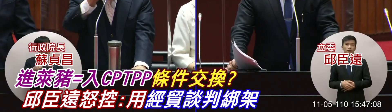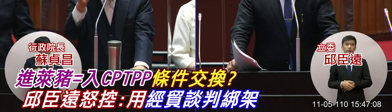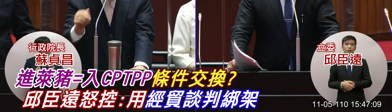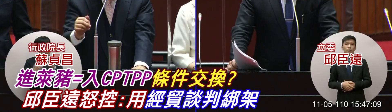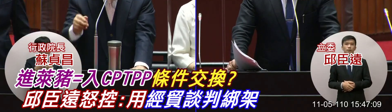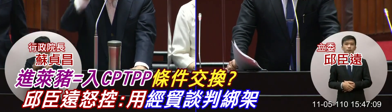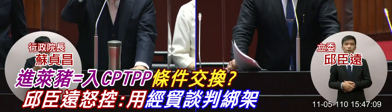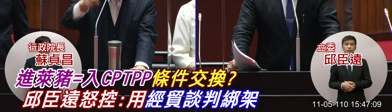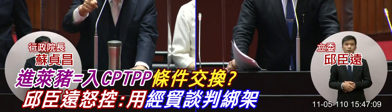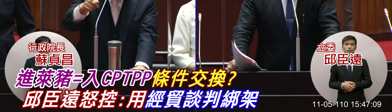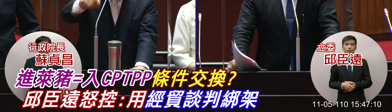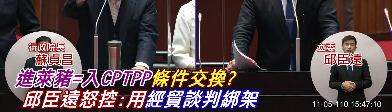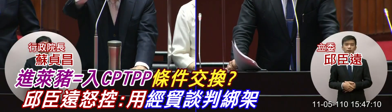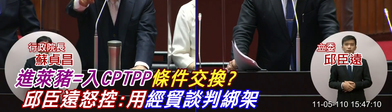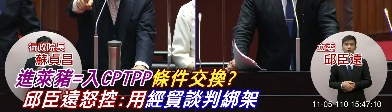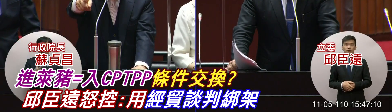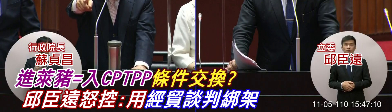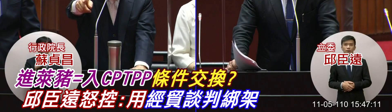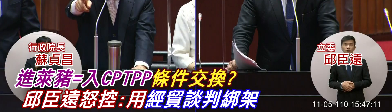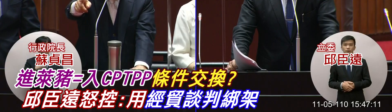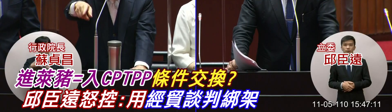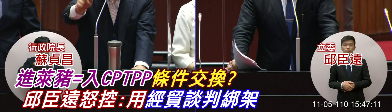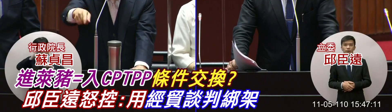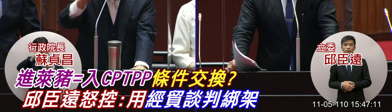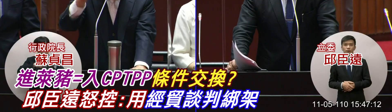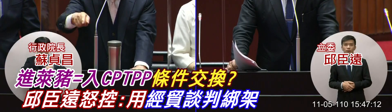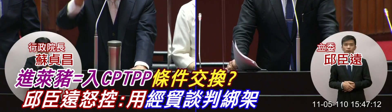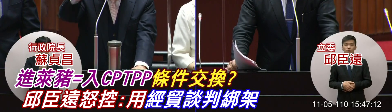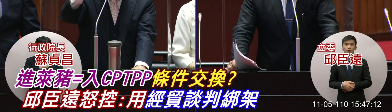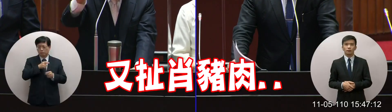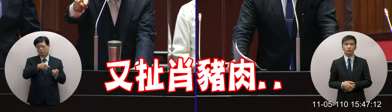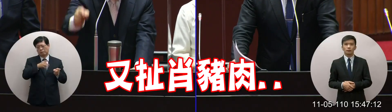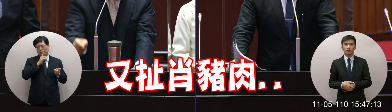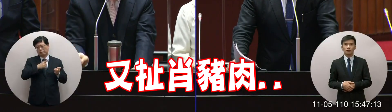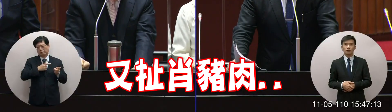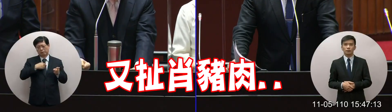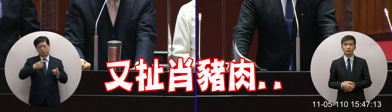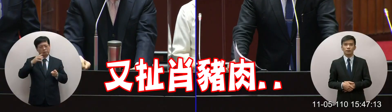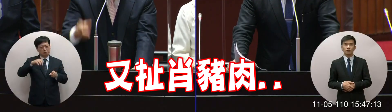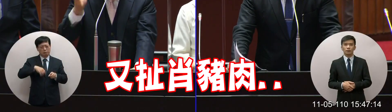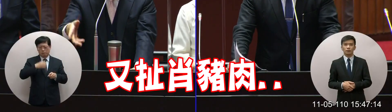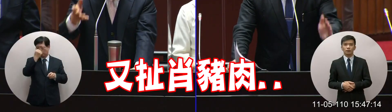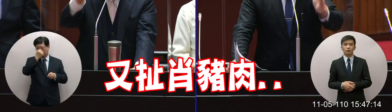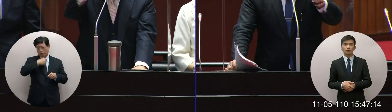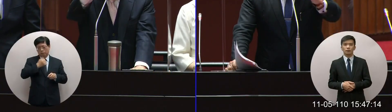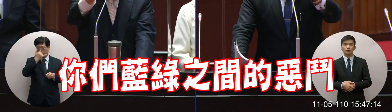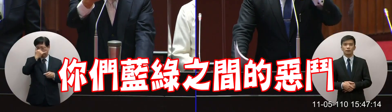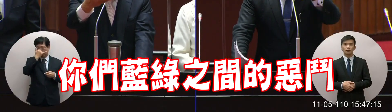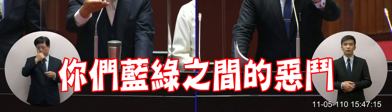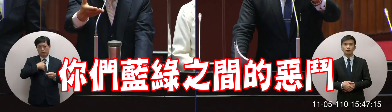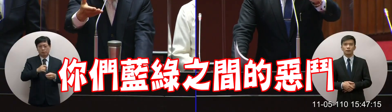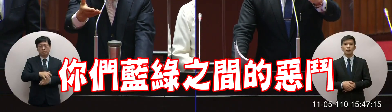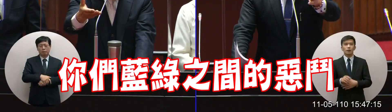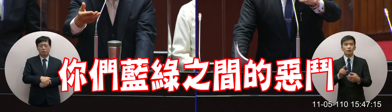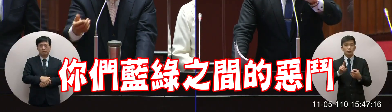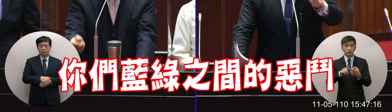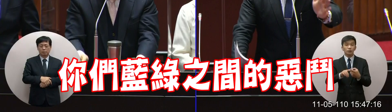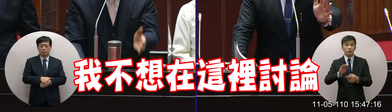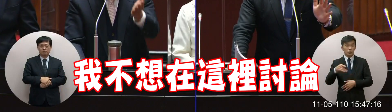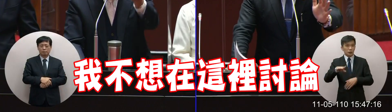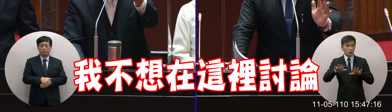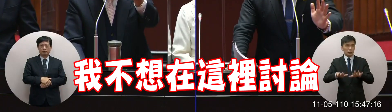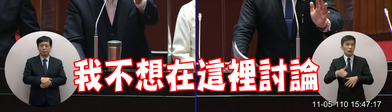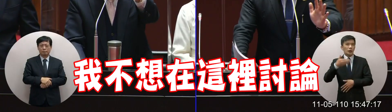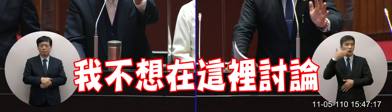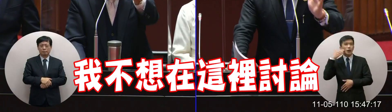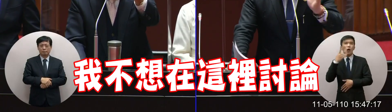较厚道，因为是国民党的主席给人家讲说是消敌吧， 还讲说这是 你蓝绿之间的恶斗哈，我